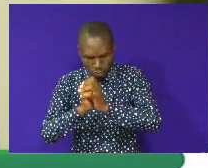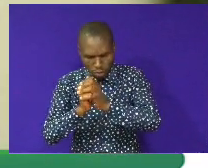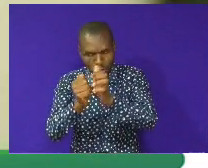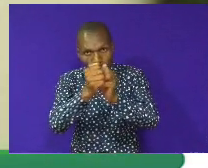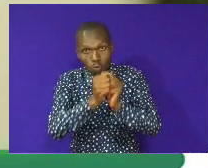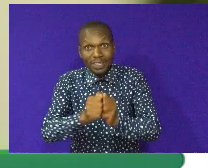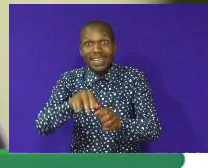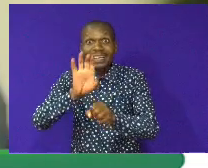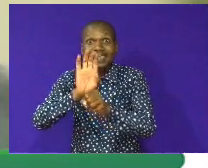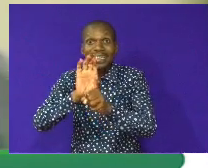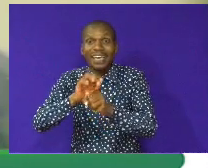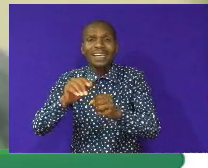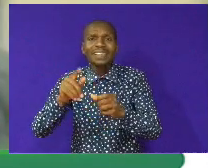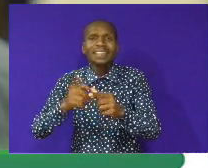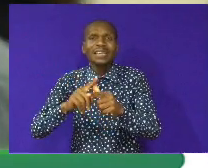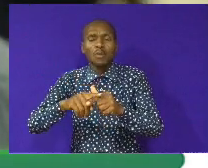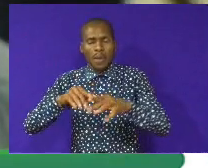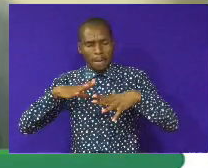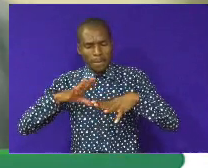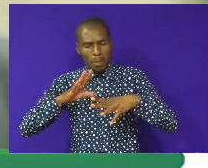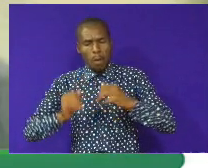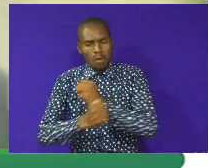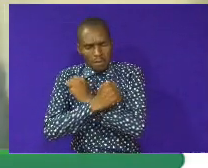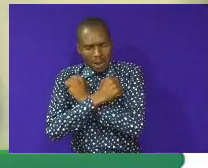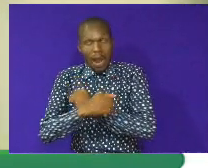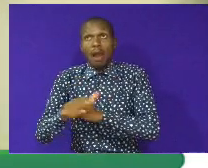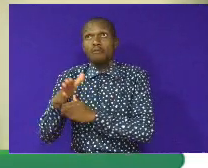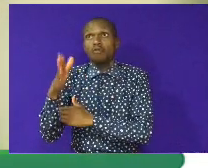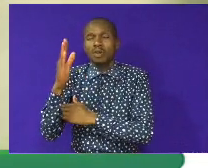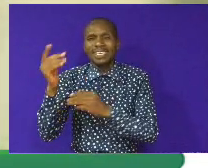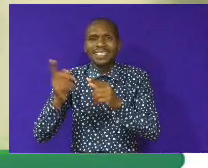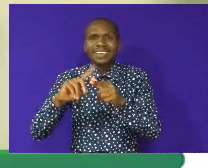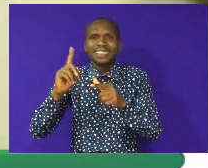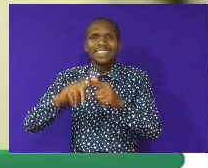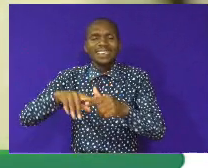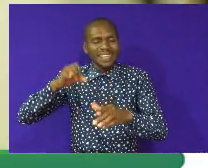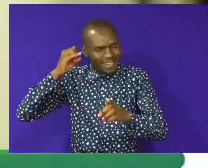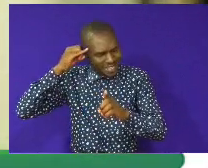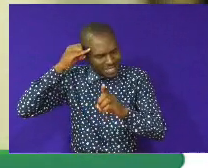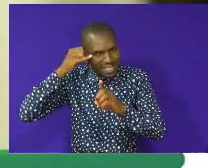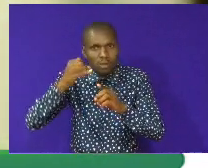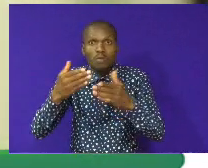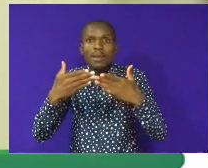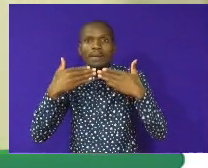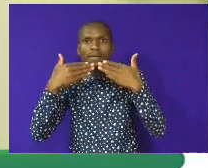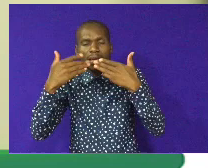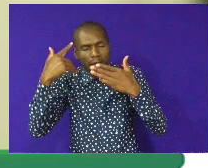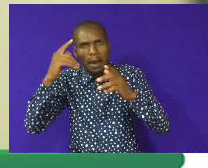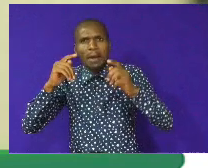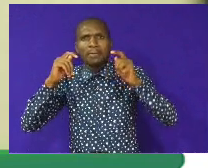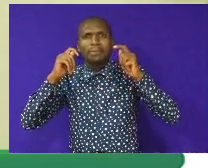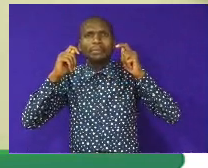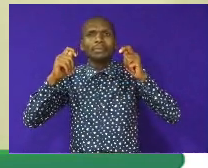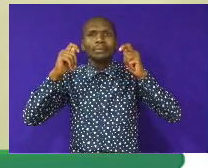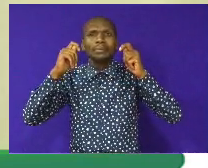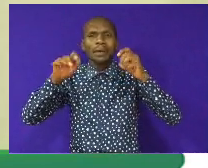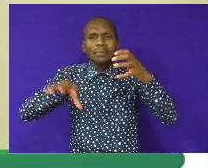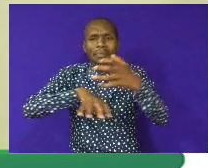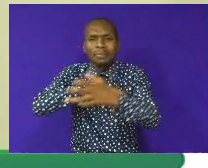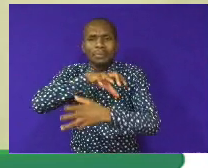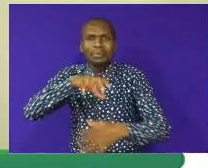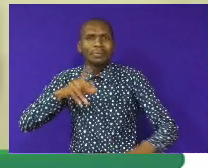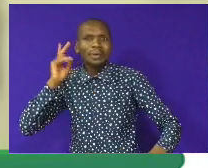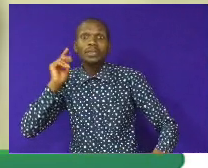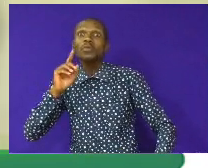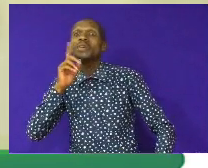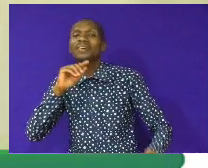Kisii linapenda Mungu na tunashukuru kwa sababu unapenda Mungu sana. Letu ni kwamba tunashukuru kwa sababu yale maandamano ambayo yalikuwa yanaleta mfurugo Kisii